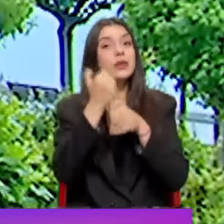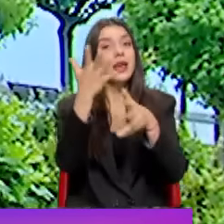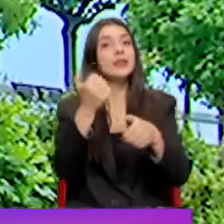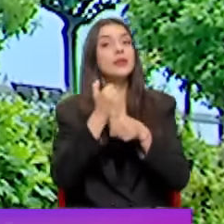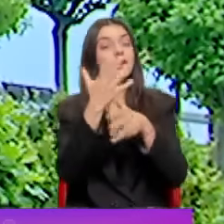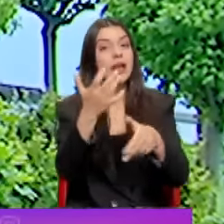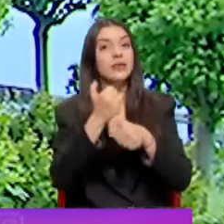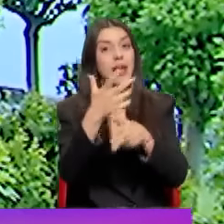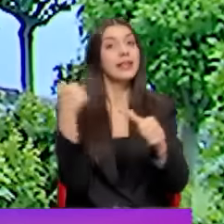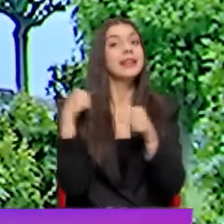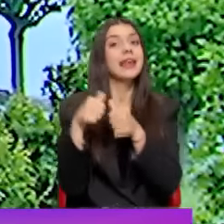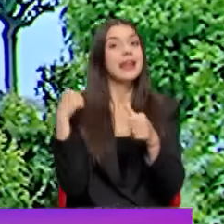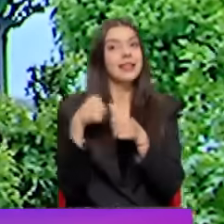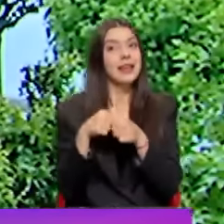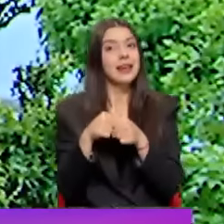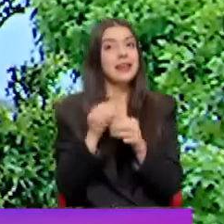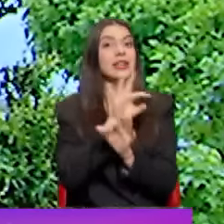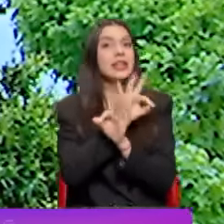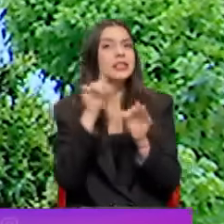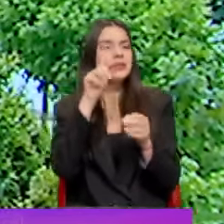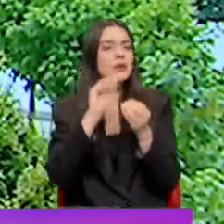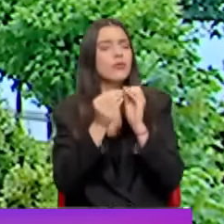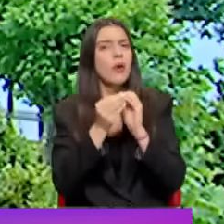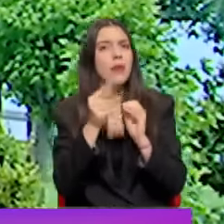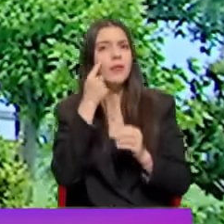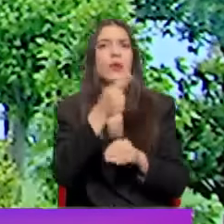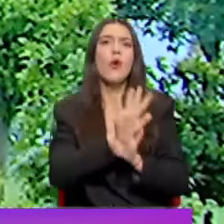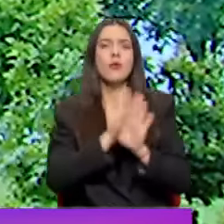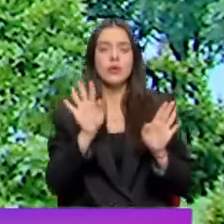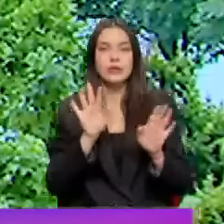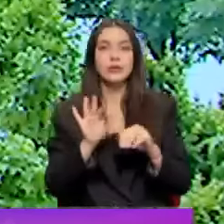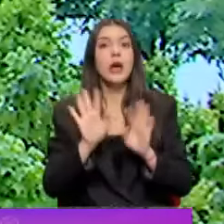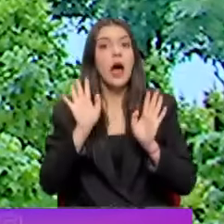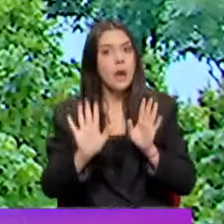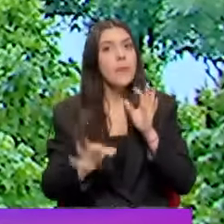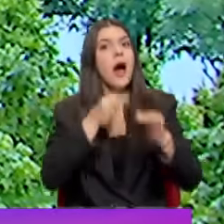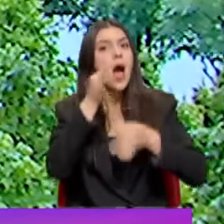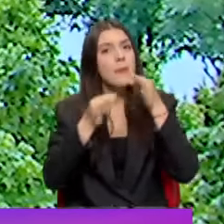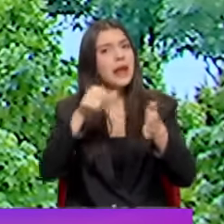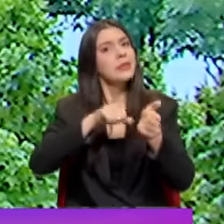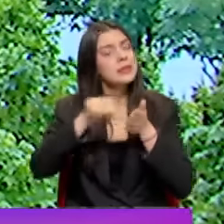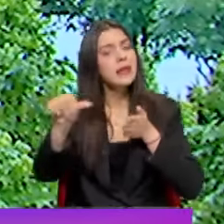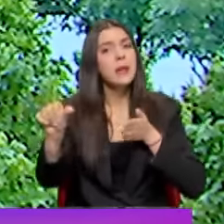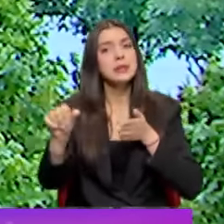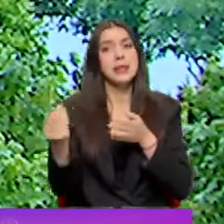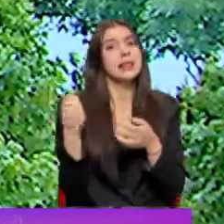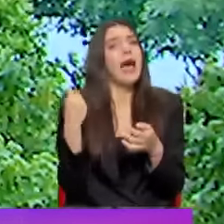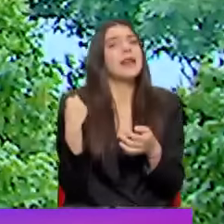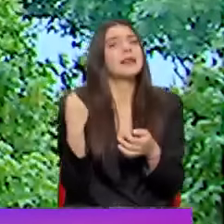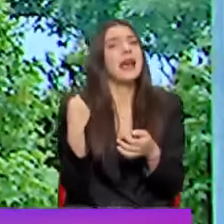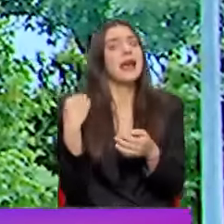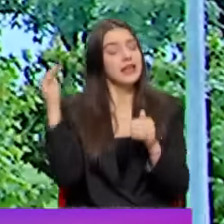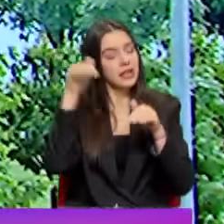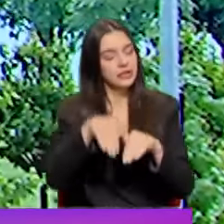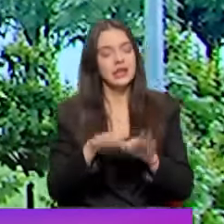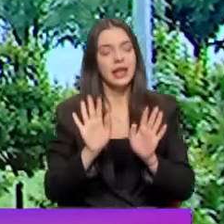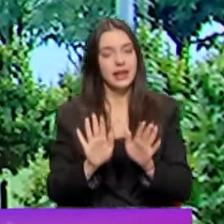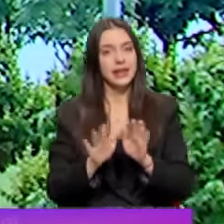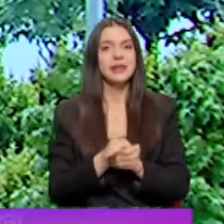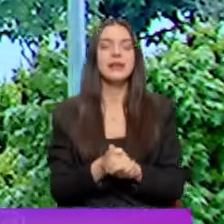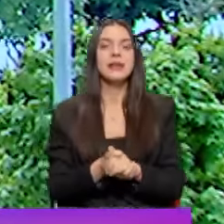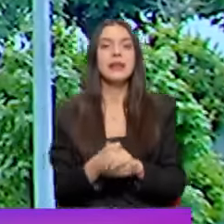günaydın diye tekrar etmekte hiçbir sakınca görmüyoruz ama haberlerimiz hepsi taze taze ekranlara geliyor